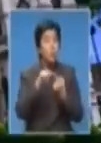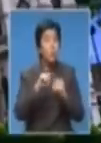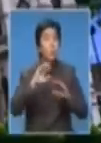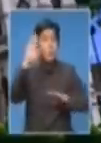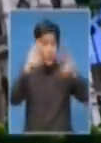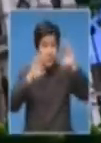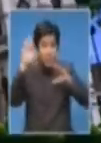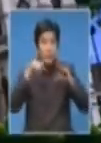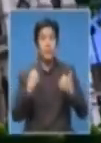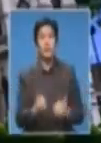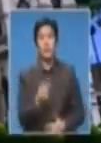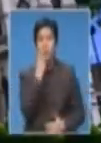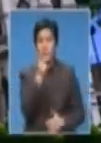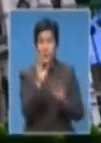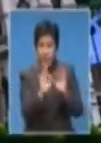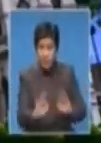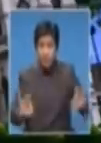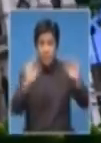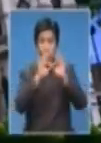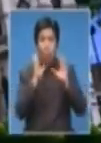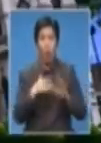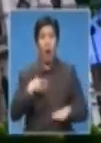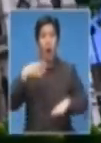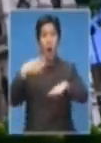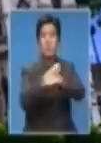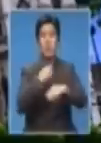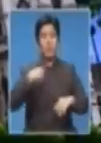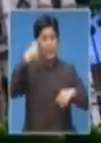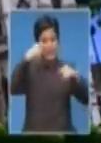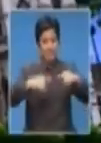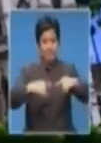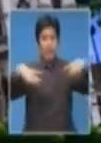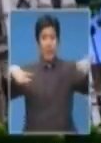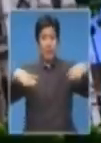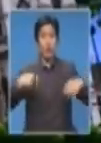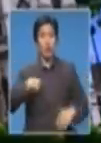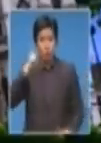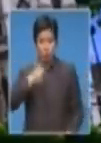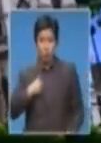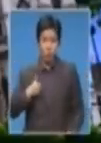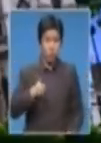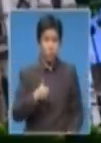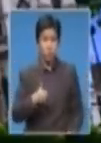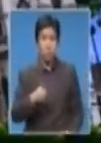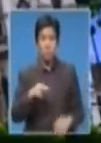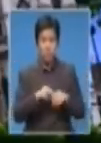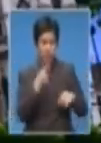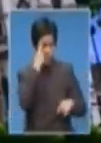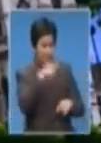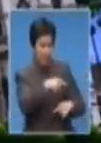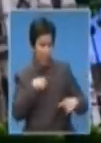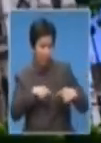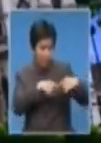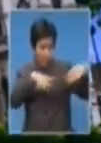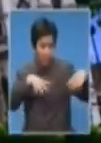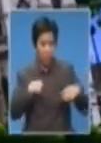ในส่วนสำคัญที่ทุกท่านคงจำได้คือการแสดงออกทางการเมืองผู้เห็นต่างนั้นนะครับจำเป็นที่จะต้องได้รับการบัตร